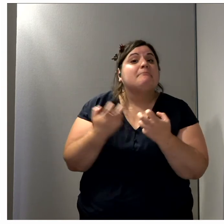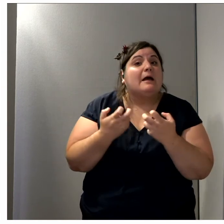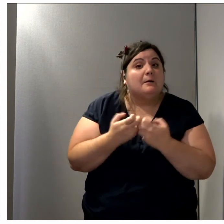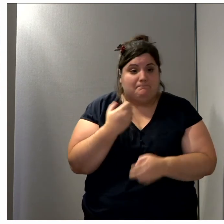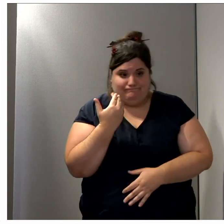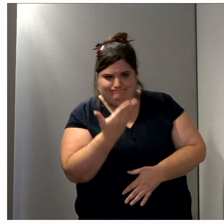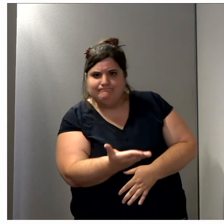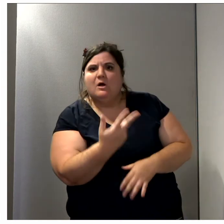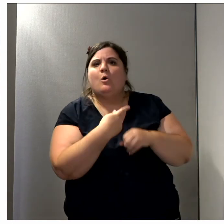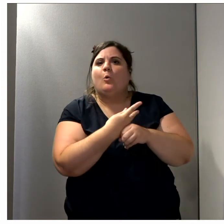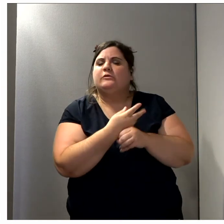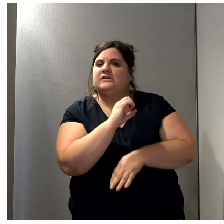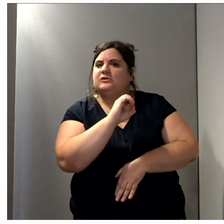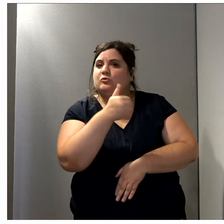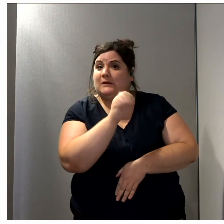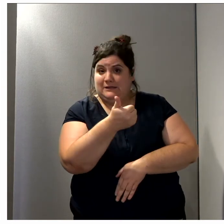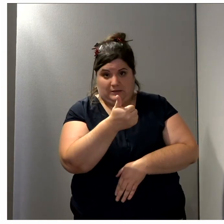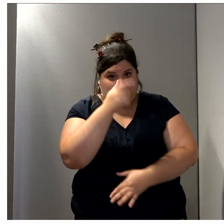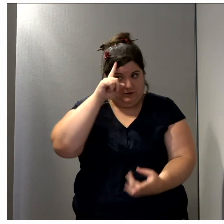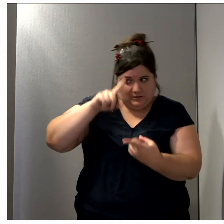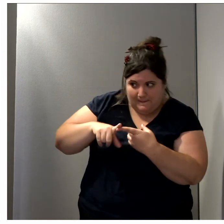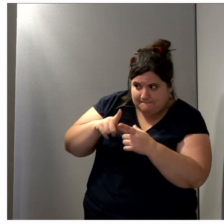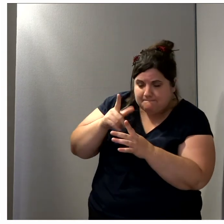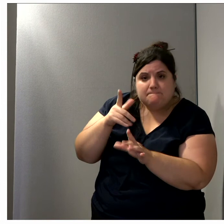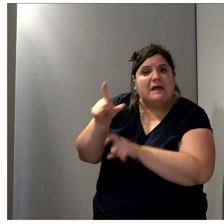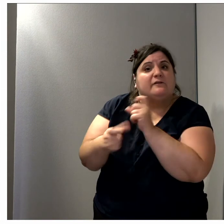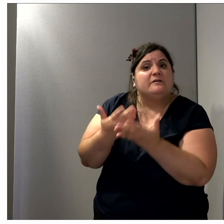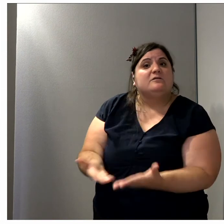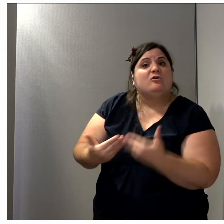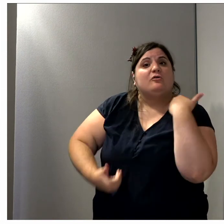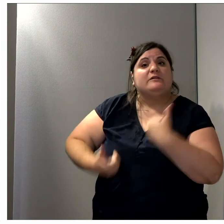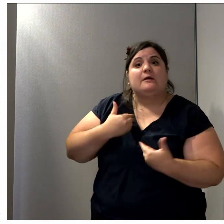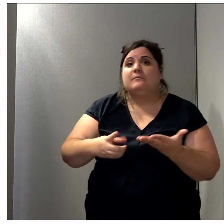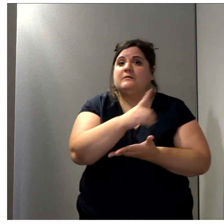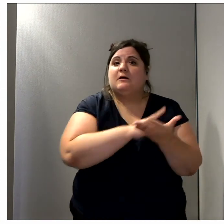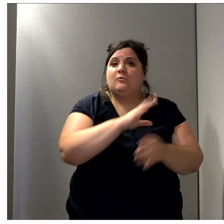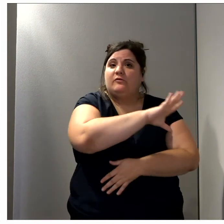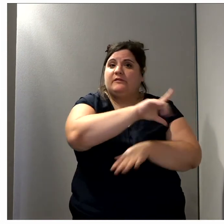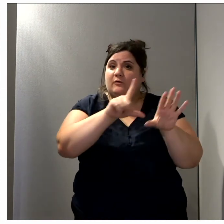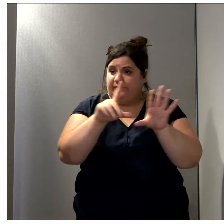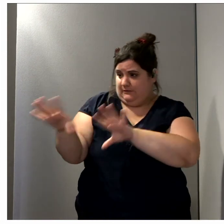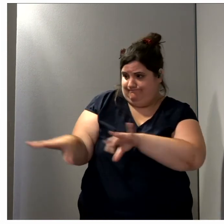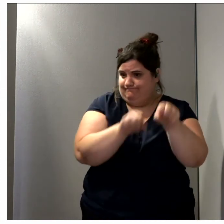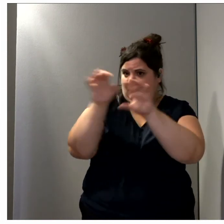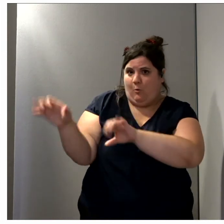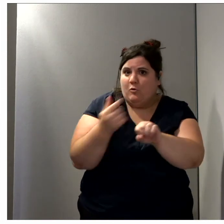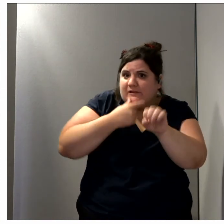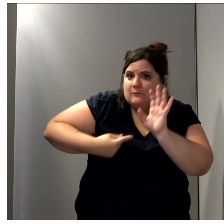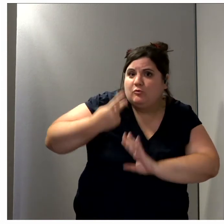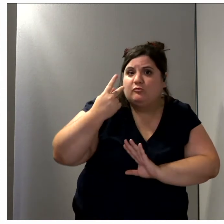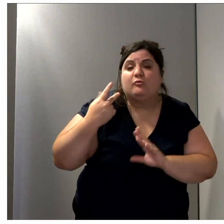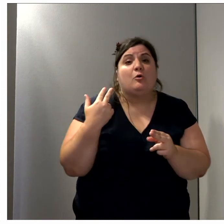facilitant l'accès à l'emploi des travailleurs en situation de handicap en Moselle via une solution qui